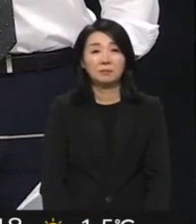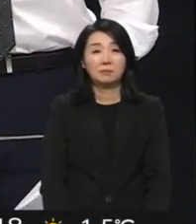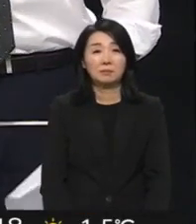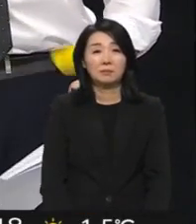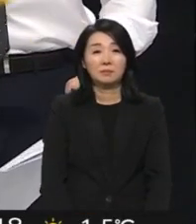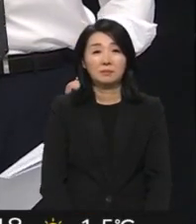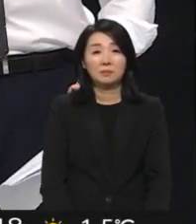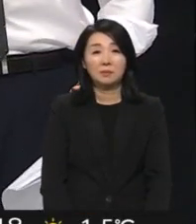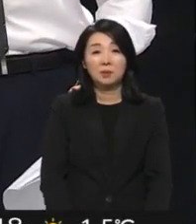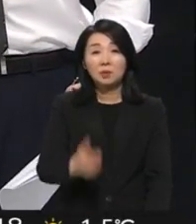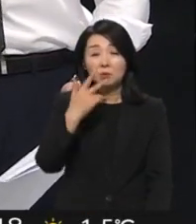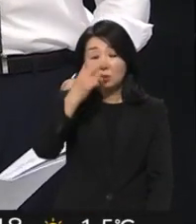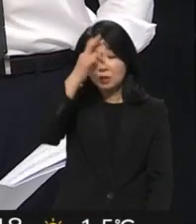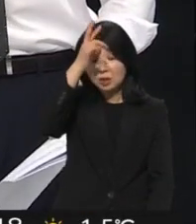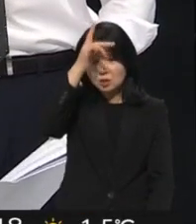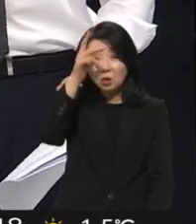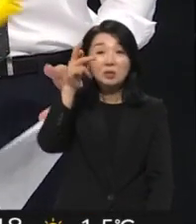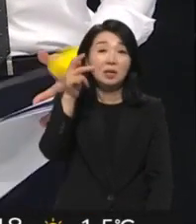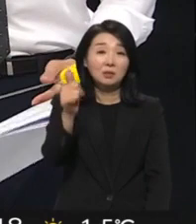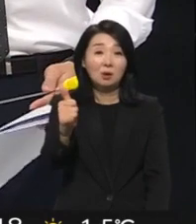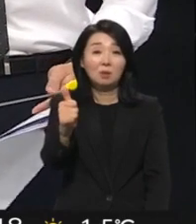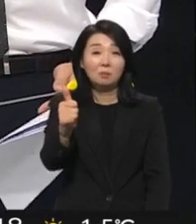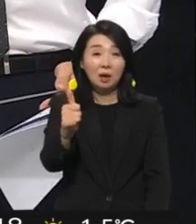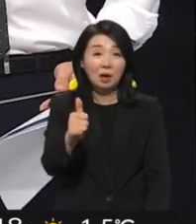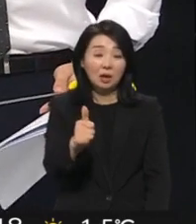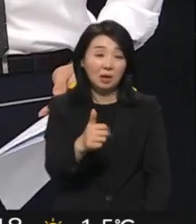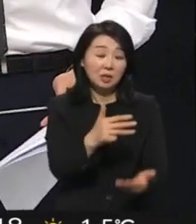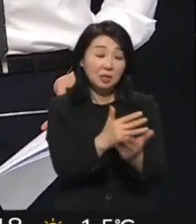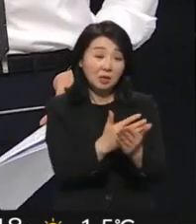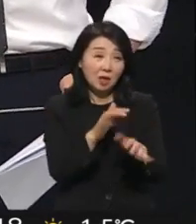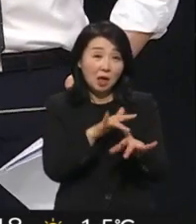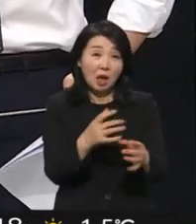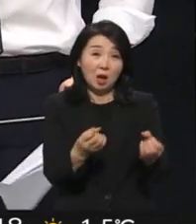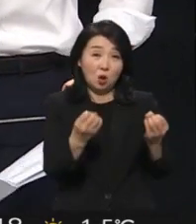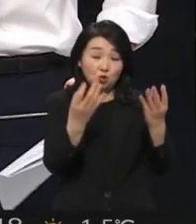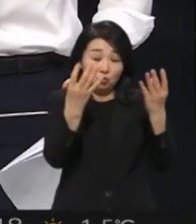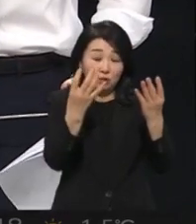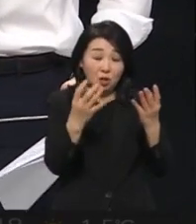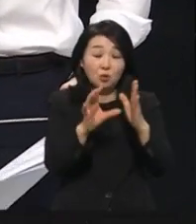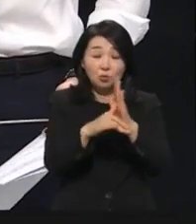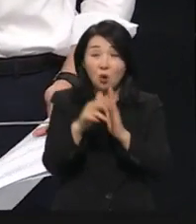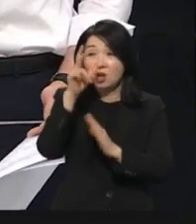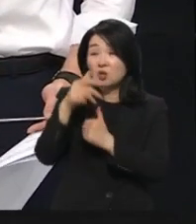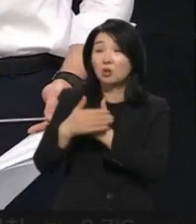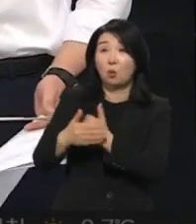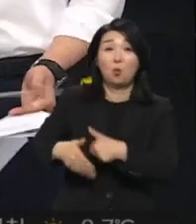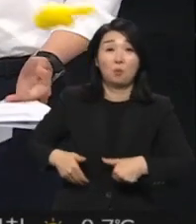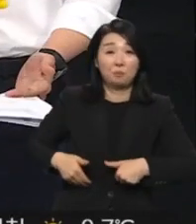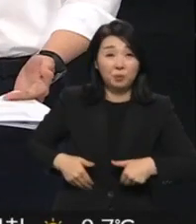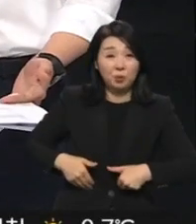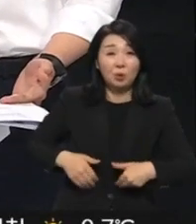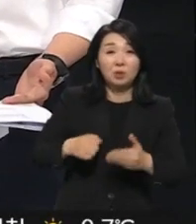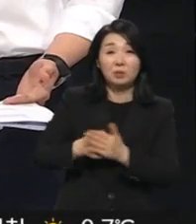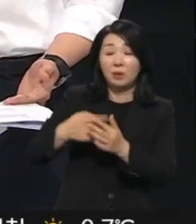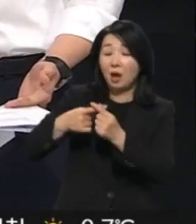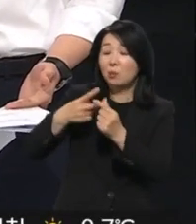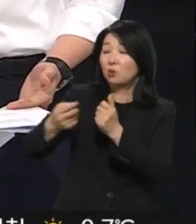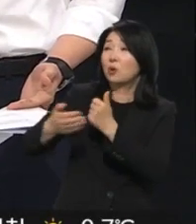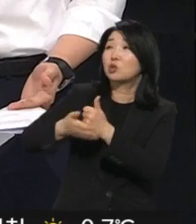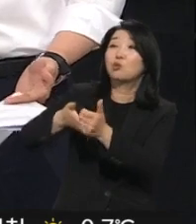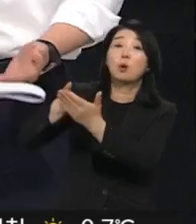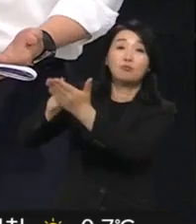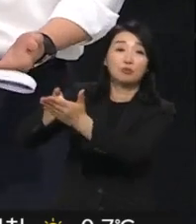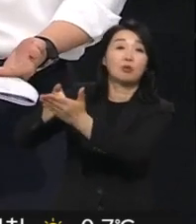임재전 용산 경찰서장 이태원 할로윈 축제를 앞두고 기동대가 필요하다고 판단해서 두 차례 지원을